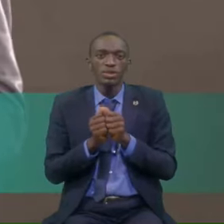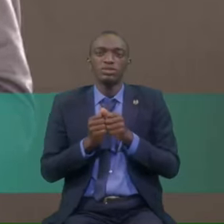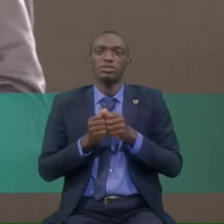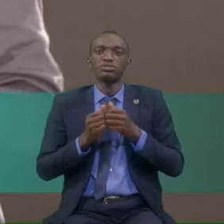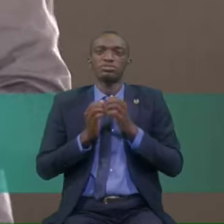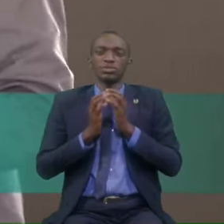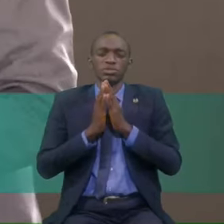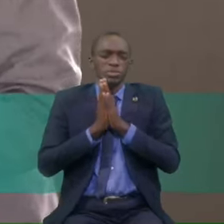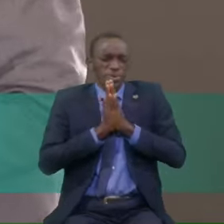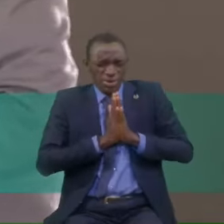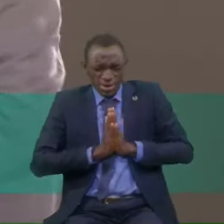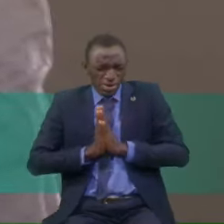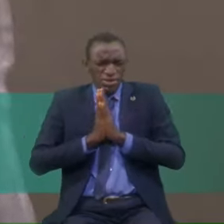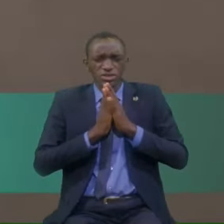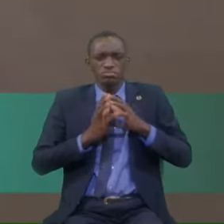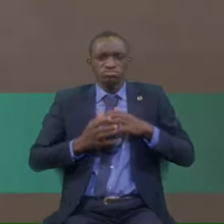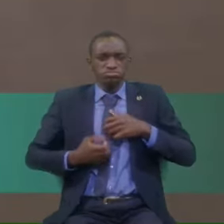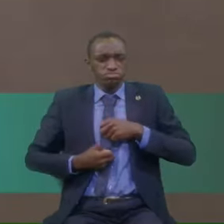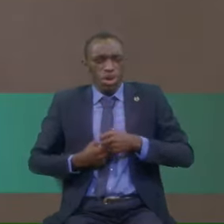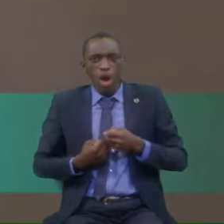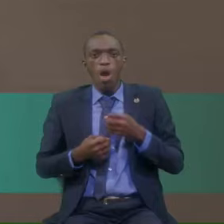soupirs inexprimables.